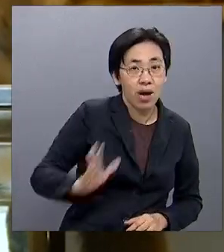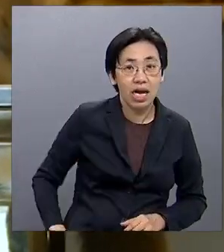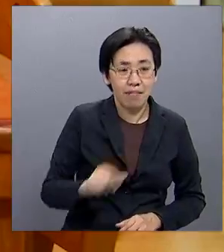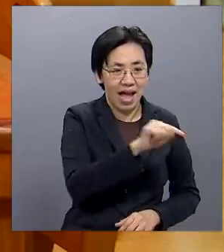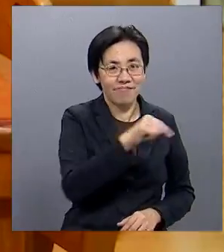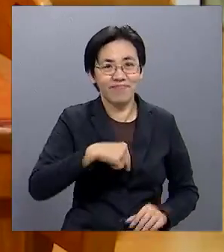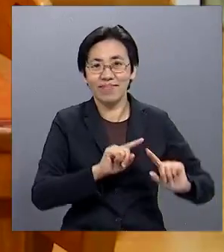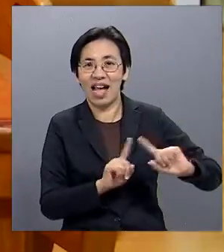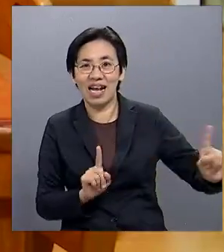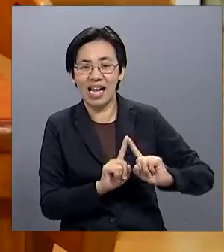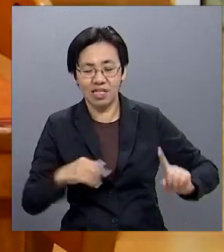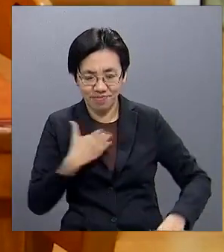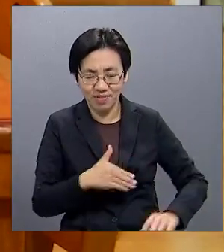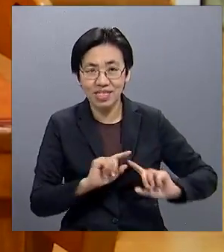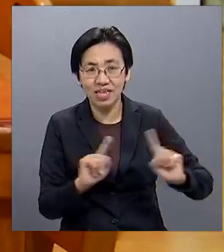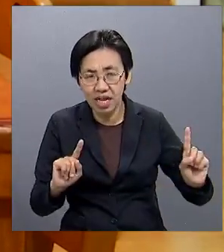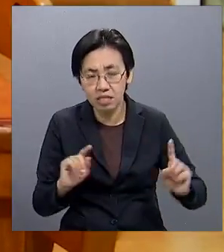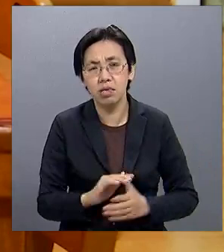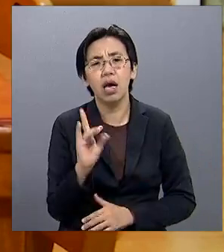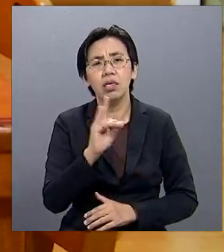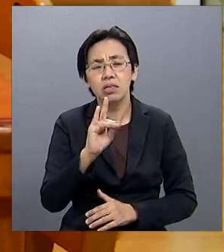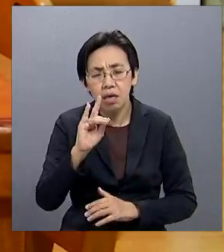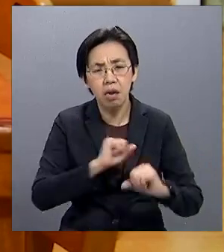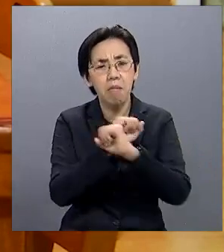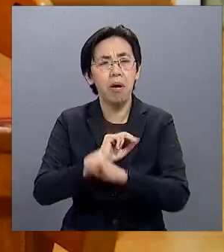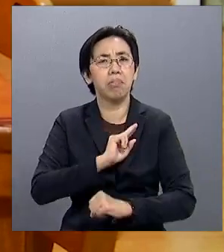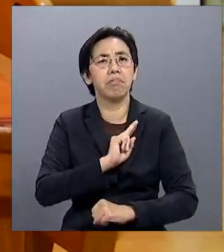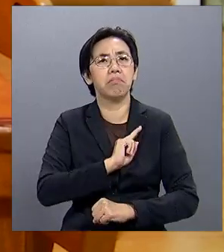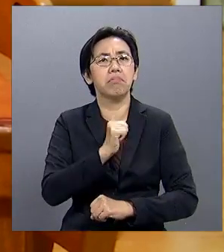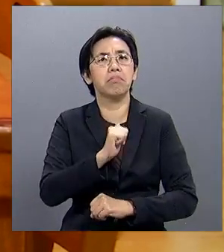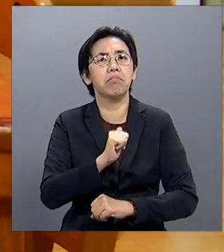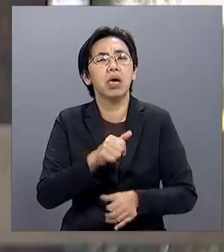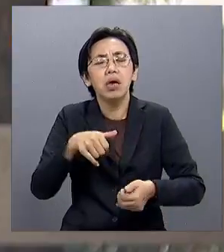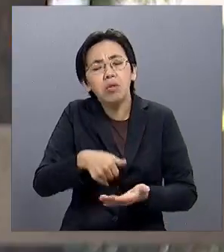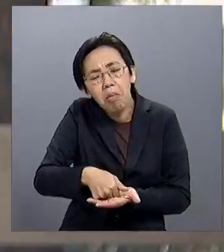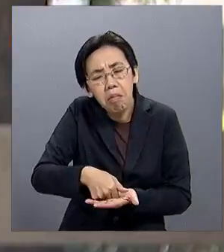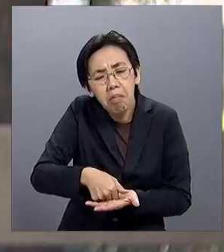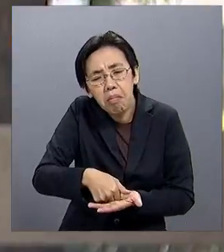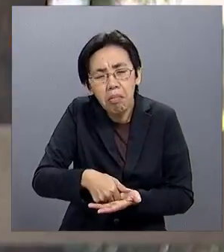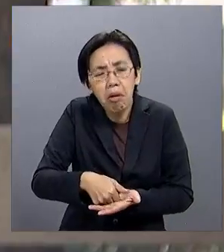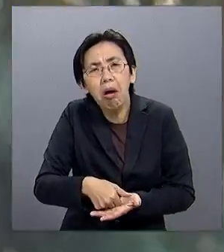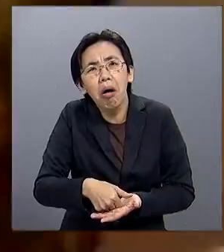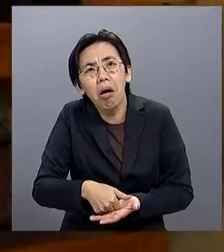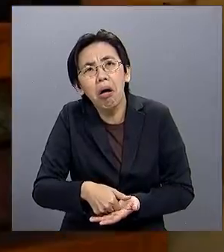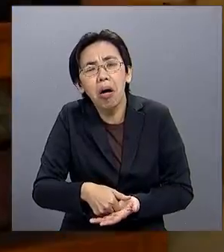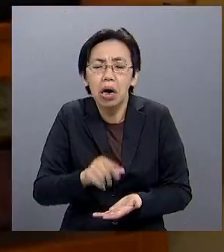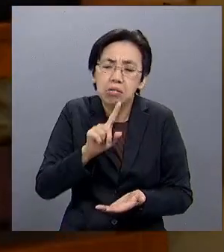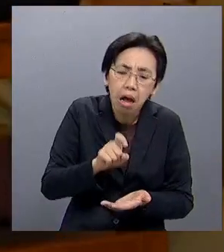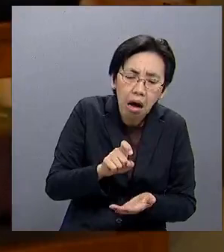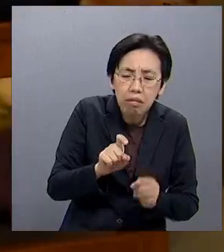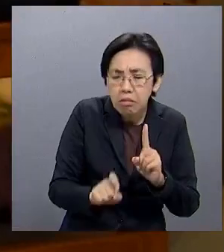บกับสัตว์เนี่ยมีภูมิของตัวเองเพราะฉะนั้นเนี่ยสัตว์ก็เลยไม่ได้แสดงอาการป่วยหรือว่าบาดเจ็บล้มตายเป็นจำนวนมาก